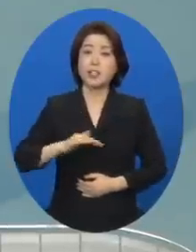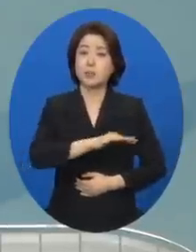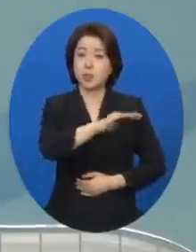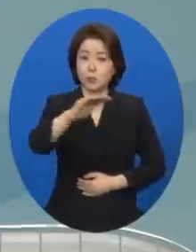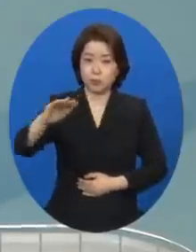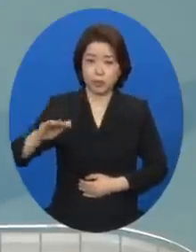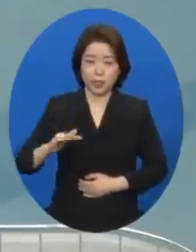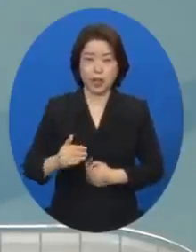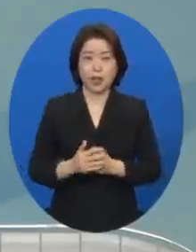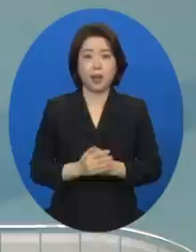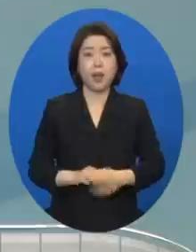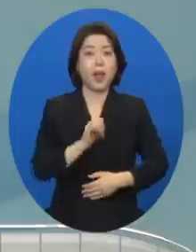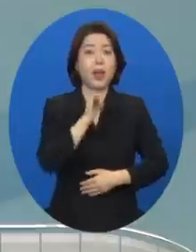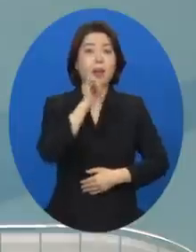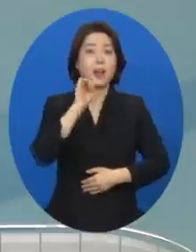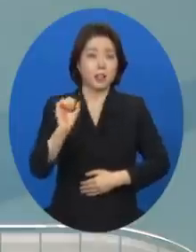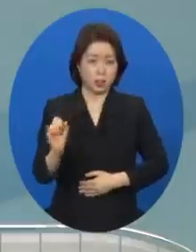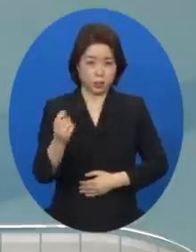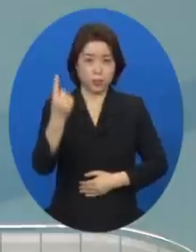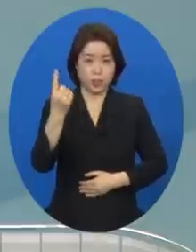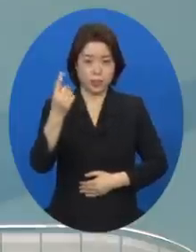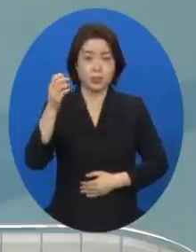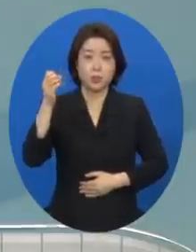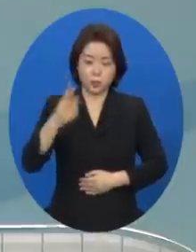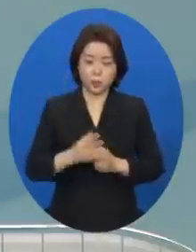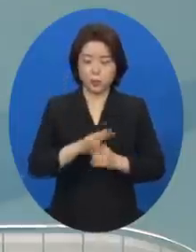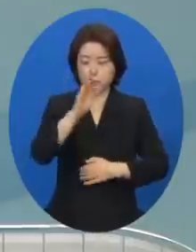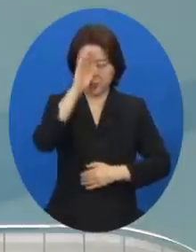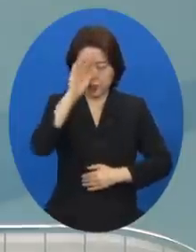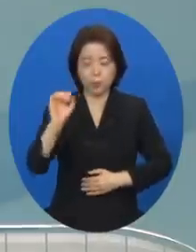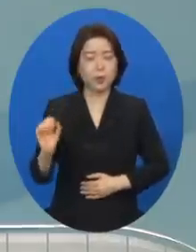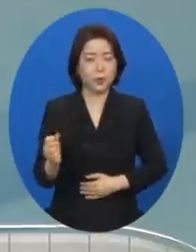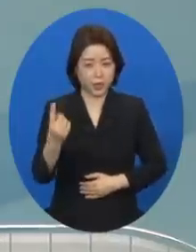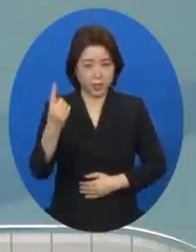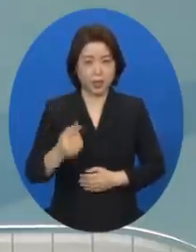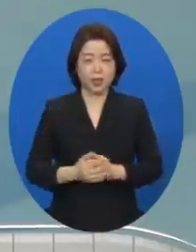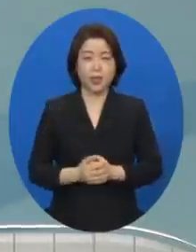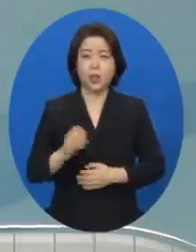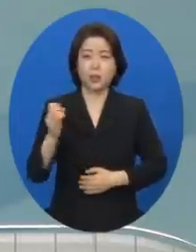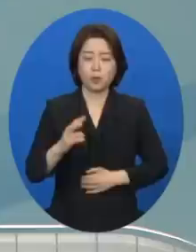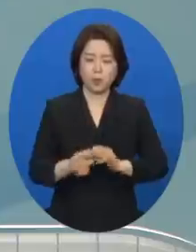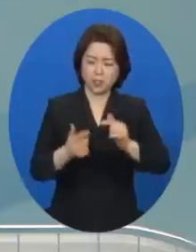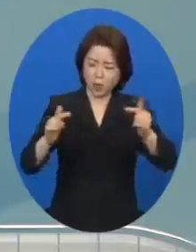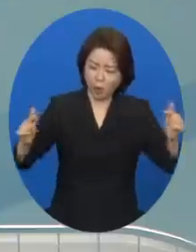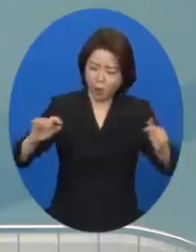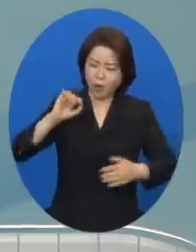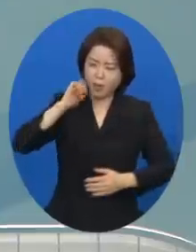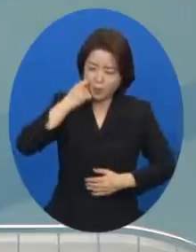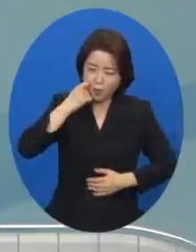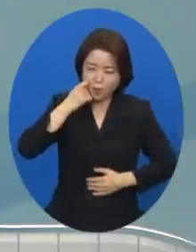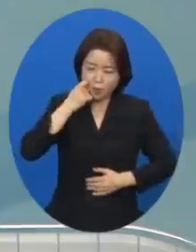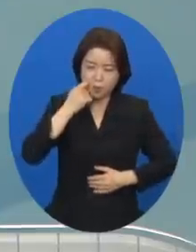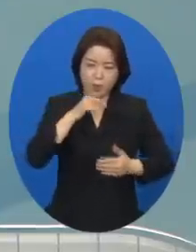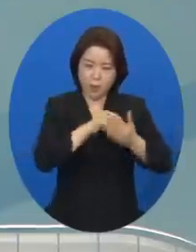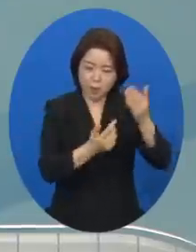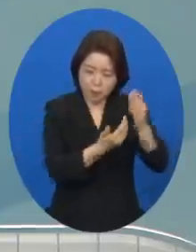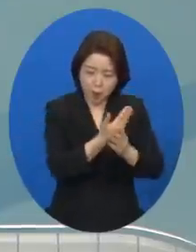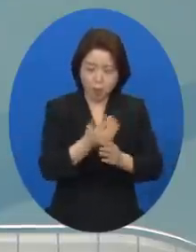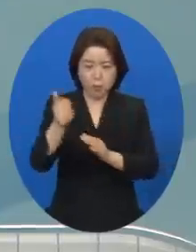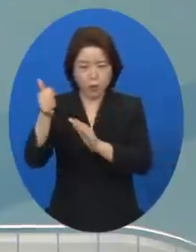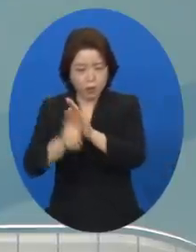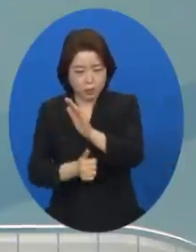가난한 으로 인하여 또는 질병으로 인하여 또는 어떤 여러 가지 어려운 재난으로 실패로